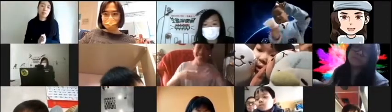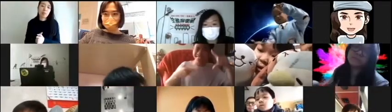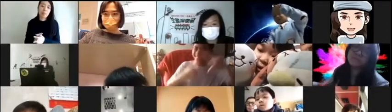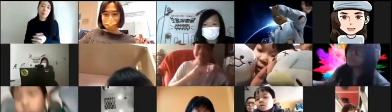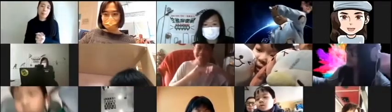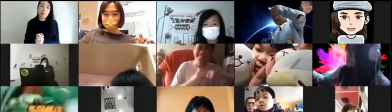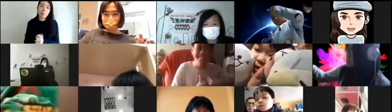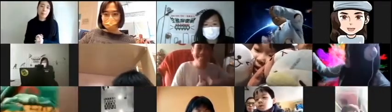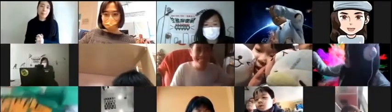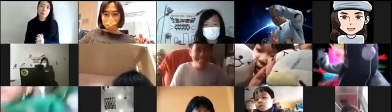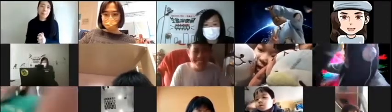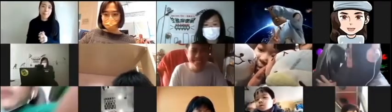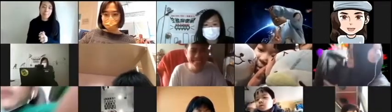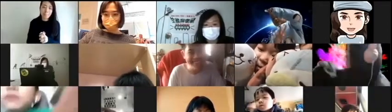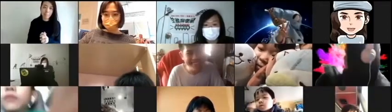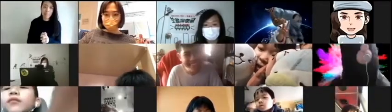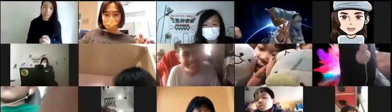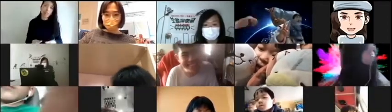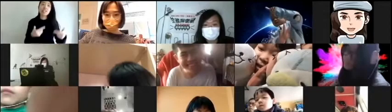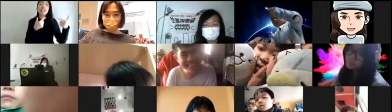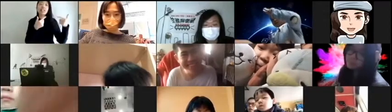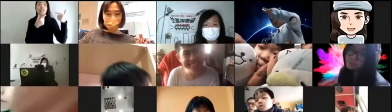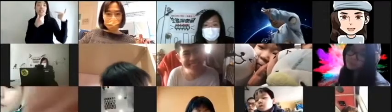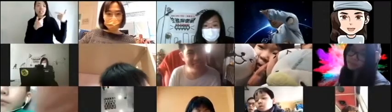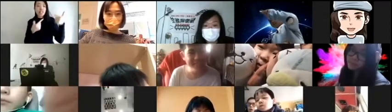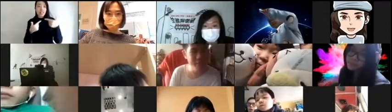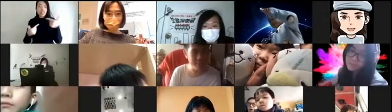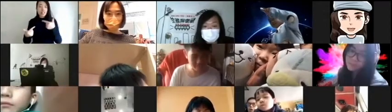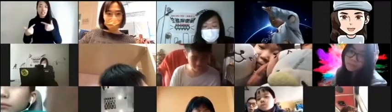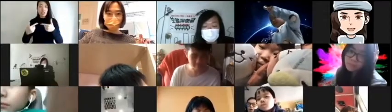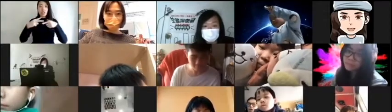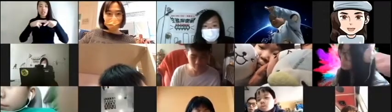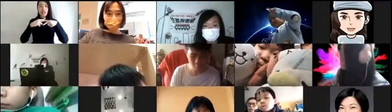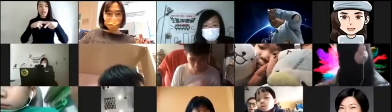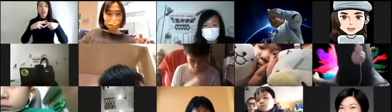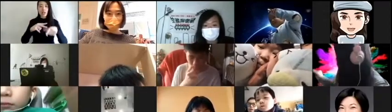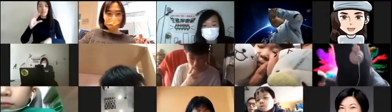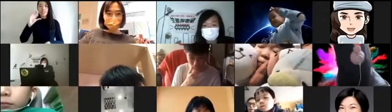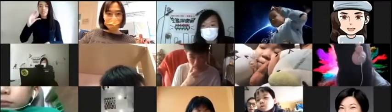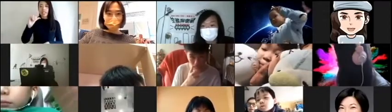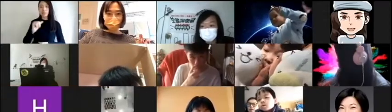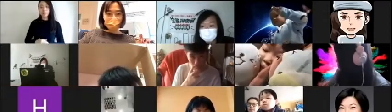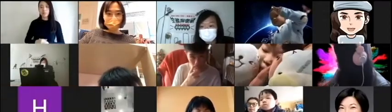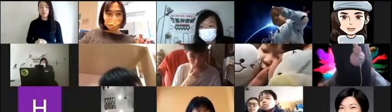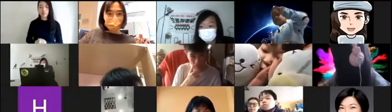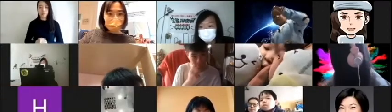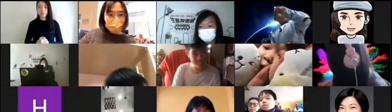有 喺 佢 呢 边嘅， 咁我哋咧就继续咧介绍翻我哋嘅机构啦。